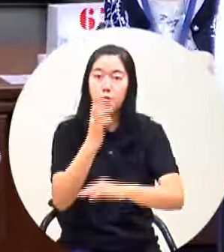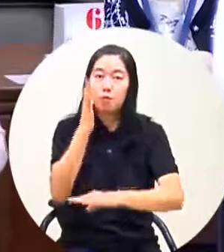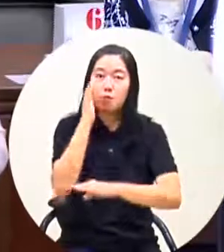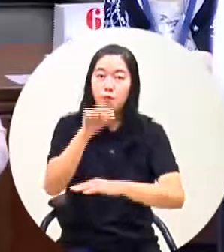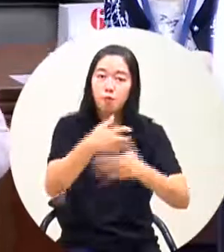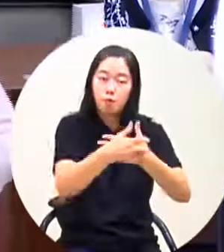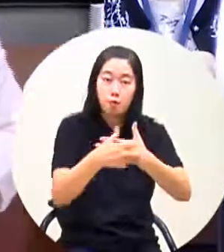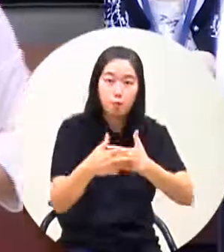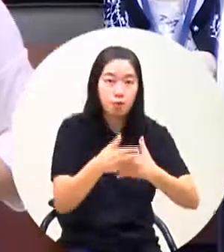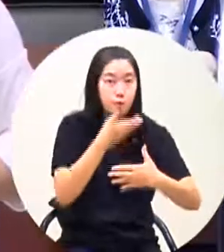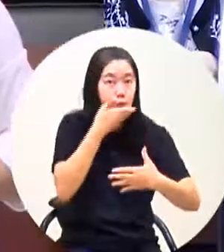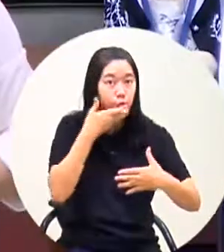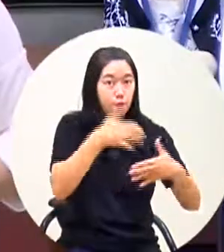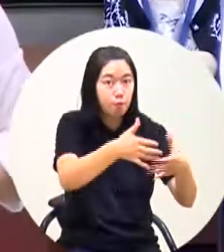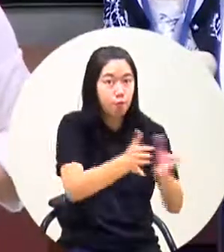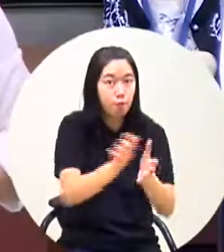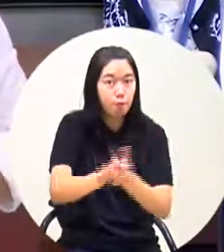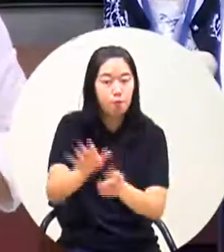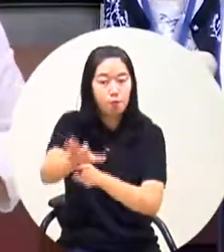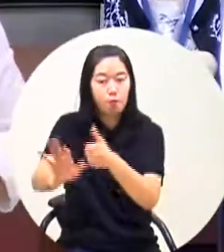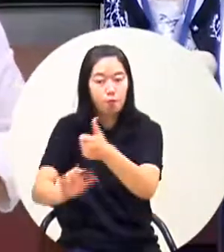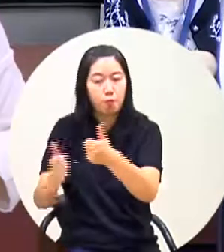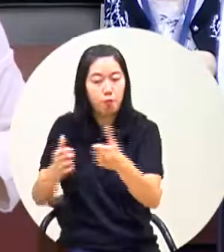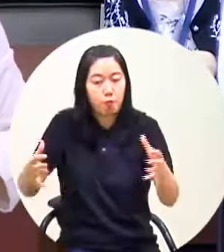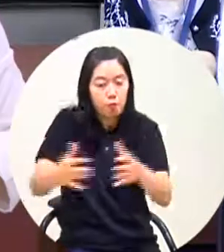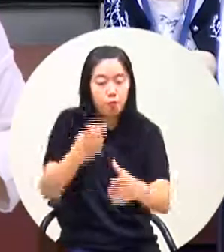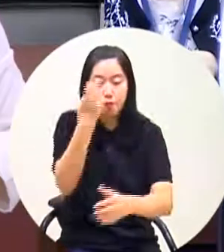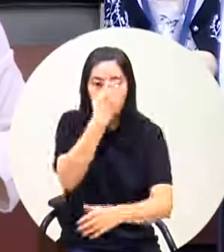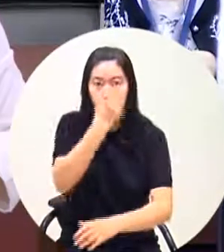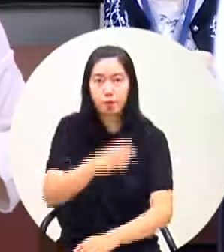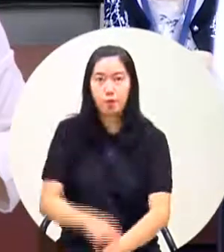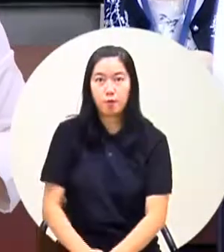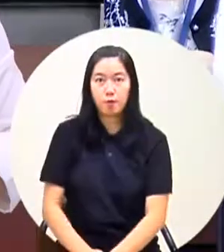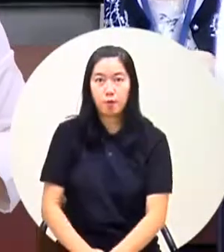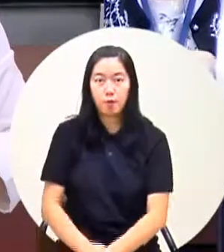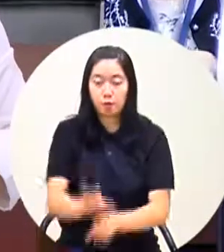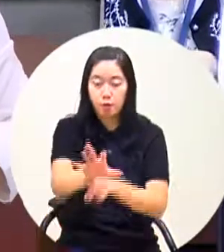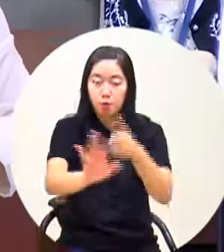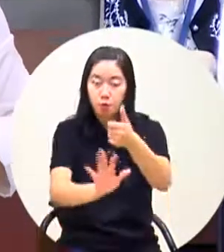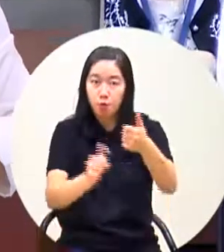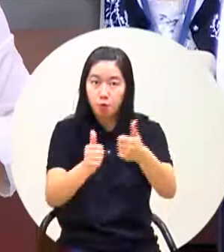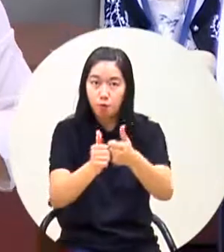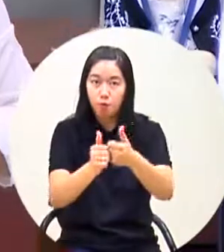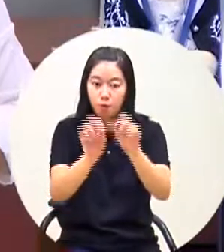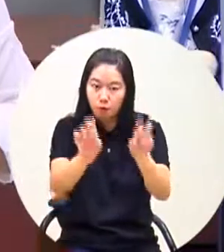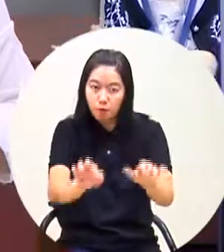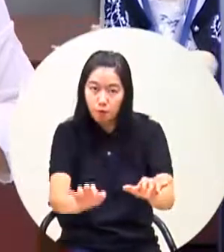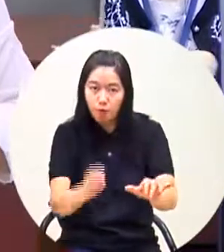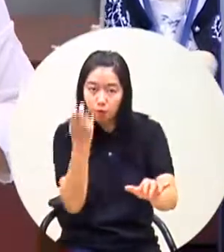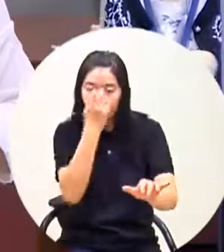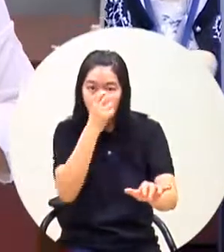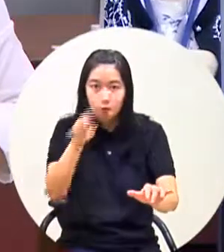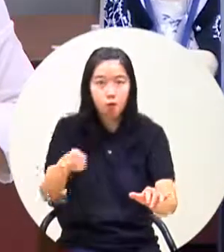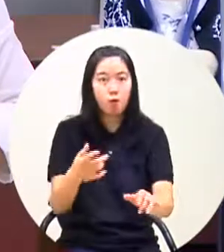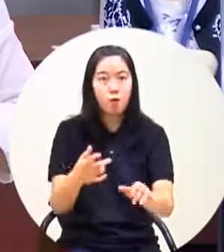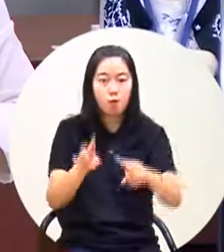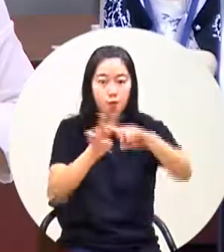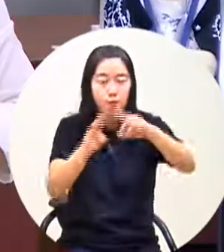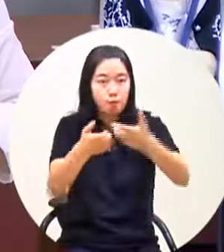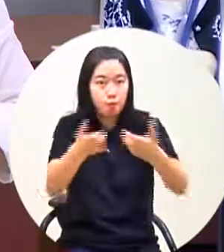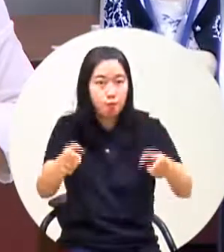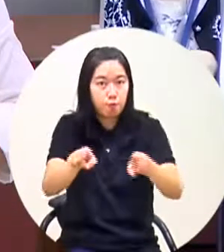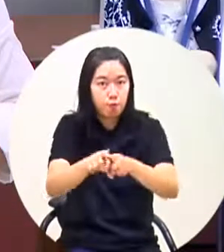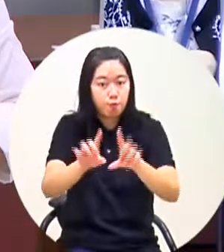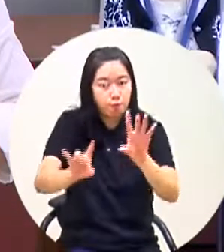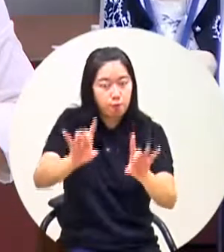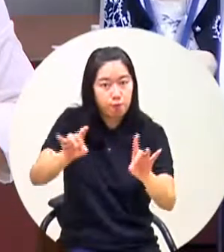那议员关心的部分，其实农委会透过农委会的系统，在整个芬普尼事件里面，其实它是全国